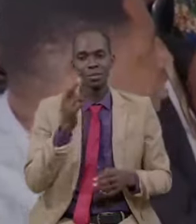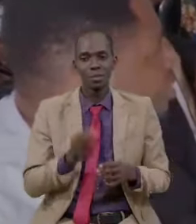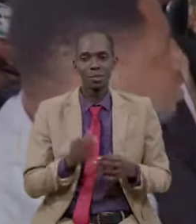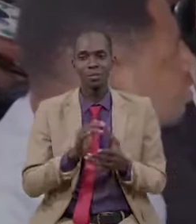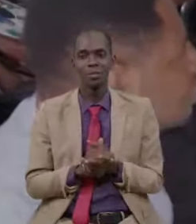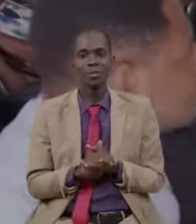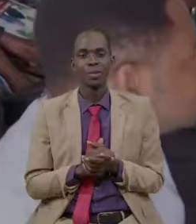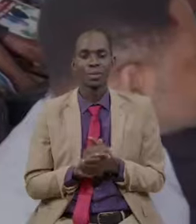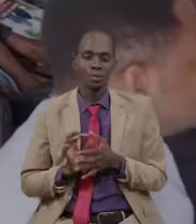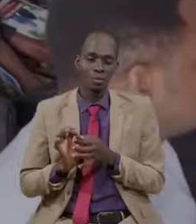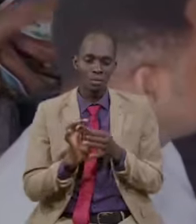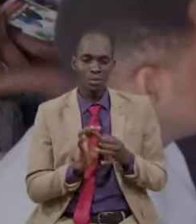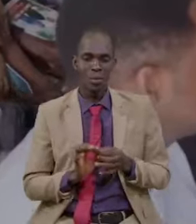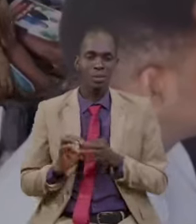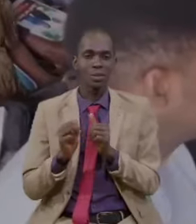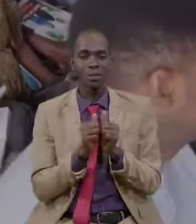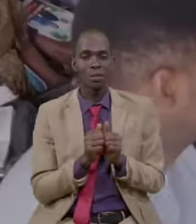Unis, nous pouvons